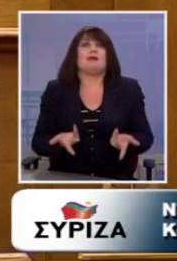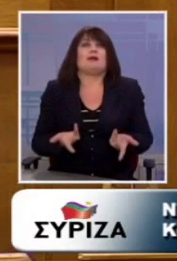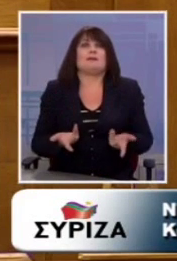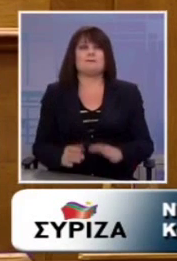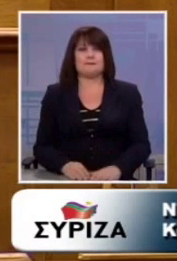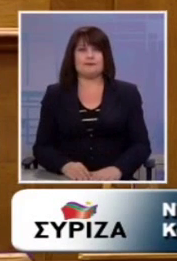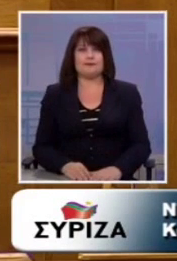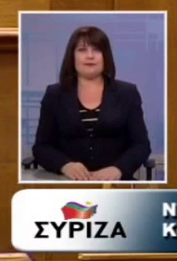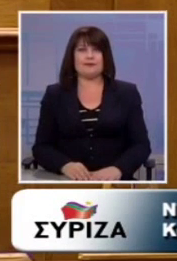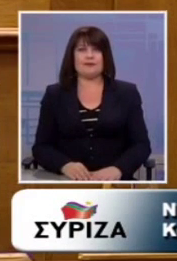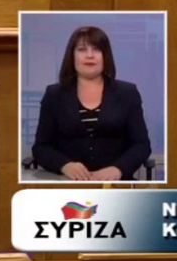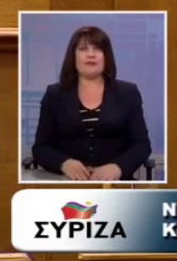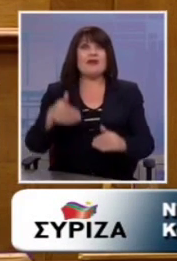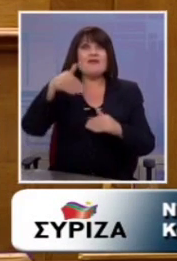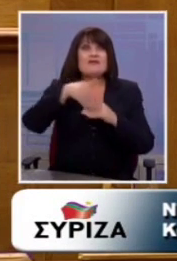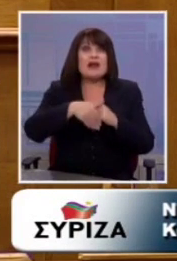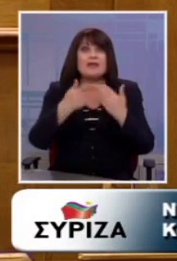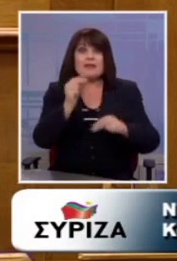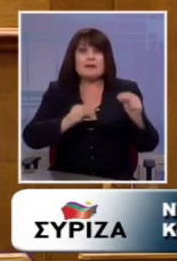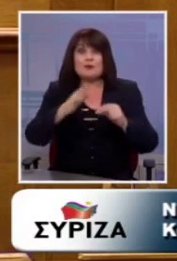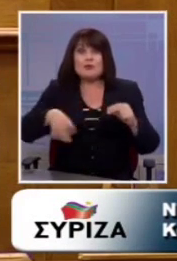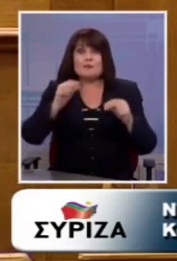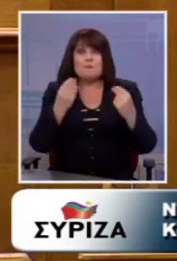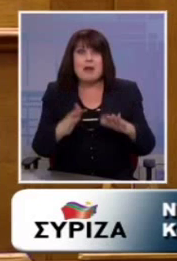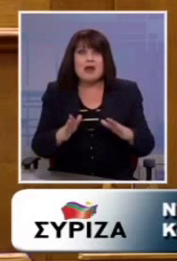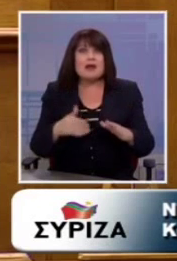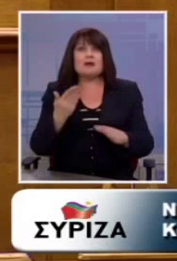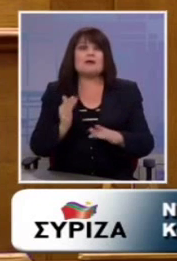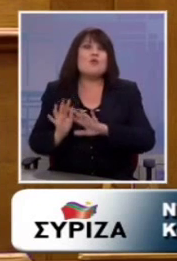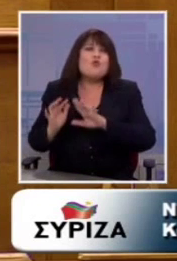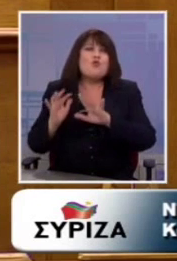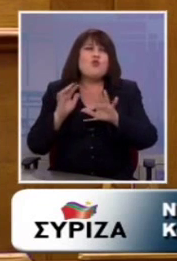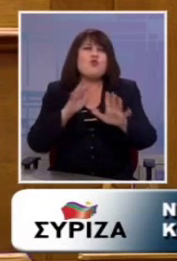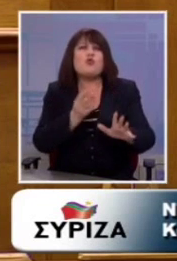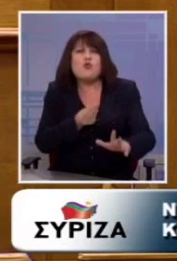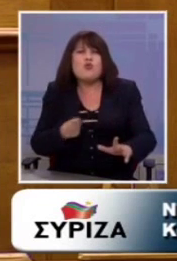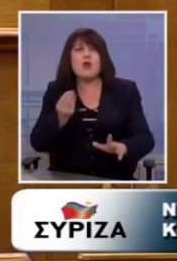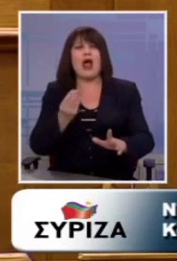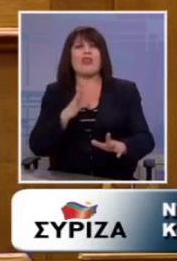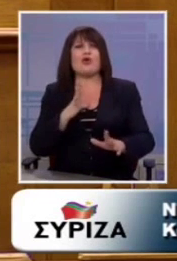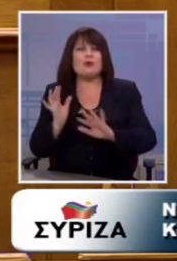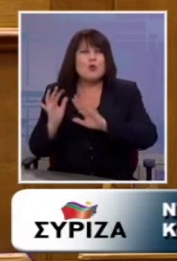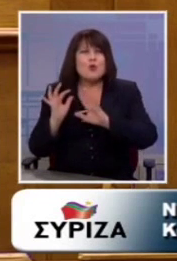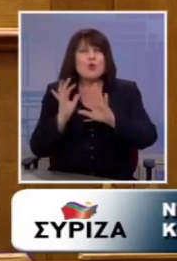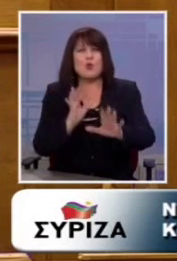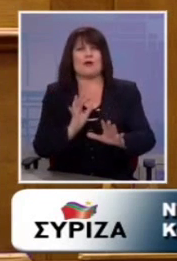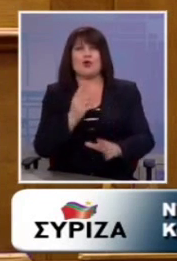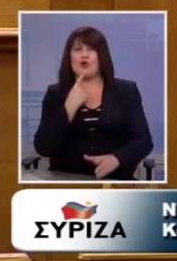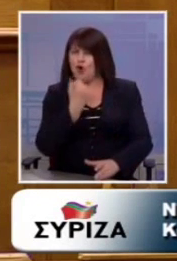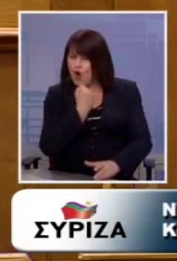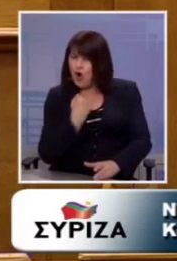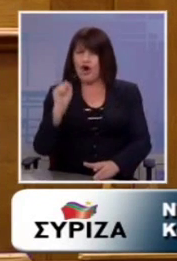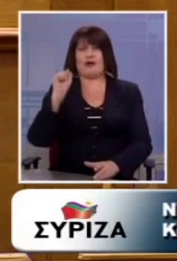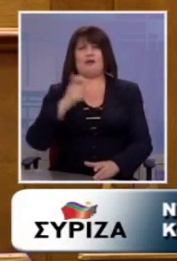Τι θα γίνει το βράδυ με το δημοψήφισμα. Όσο πιο μεγάλη είναι η λαϊκή συμμετοχή στο δημοψήφισμα και όσο πιο μεγάλο και βροντερό είναι το